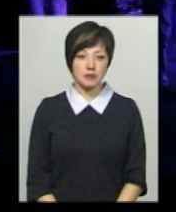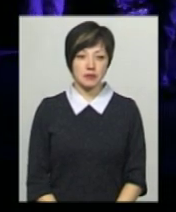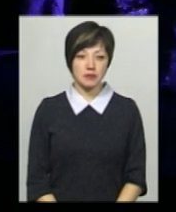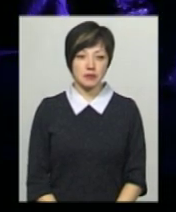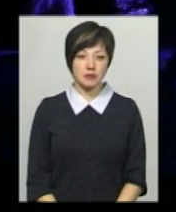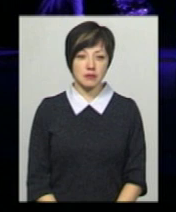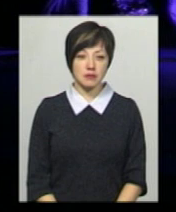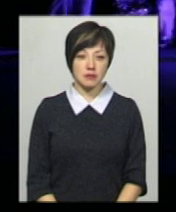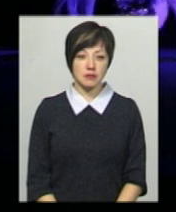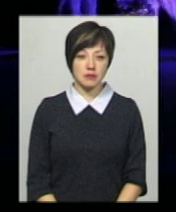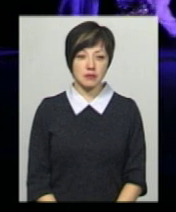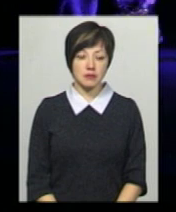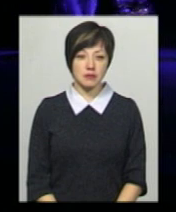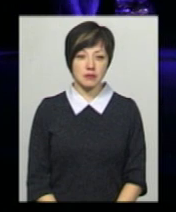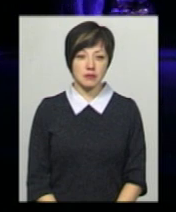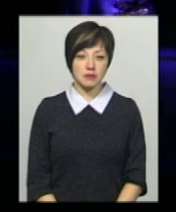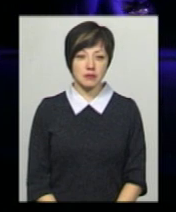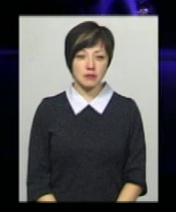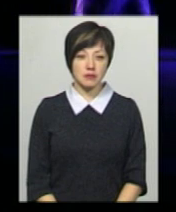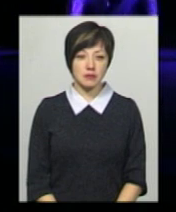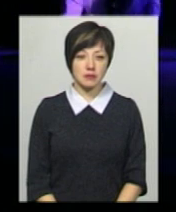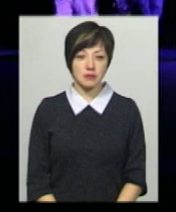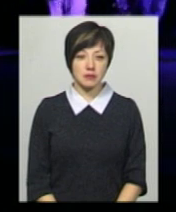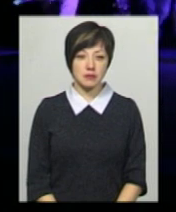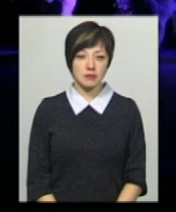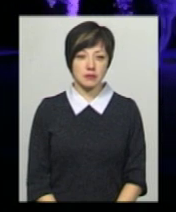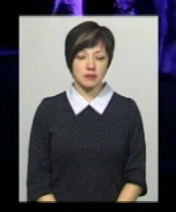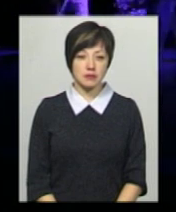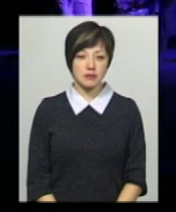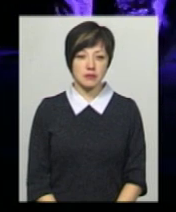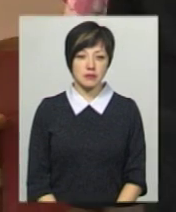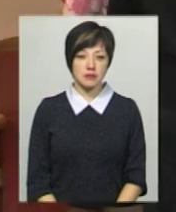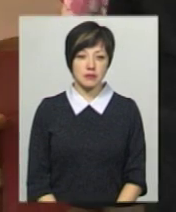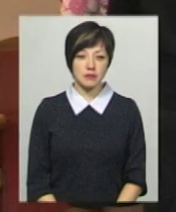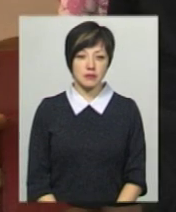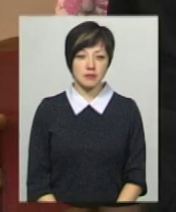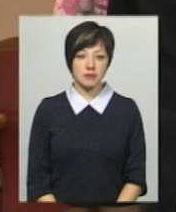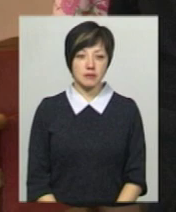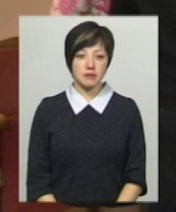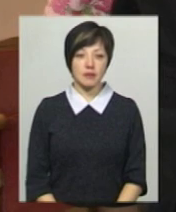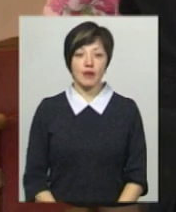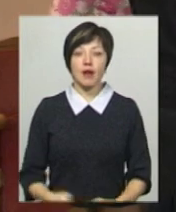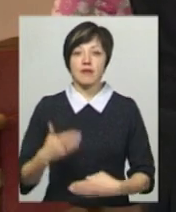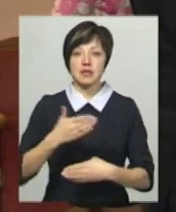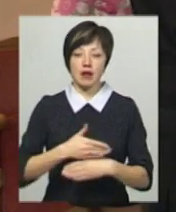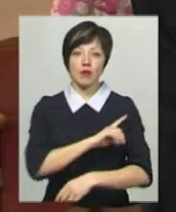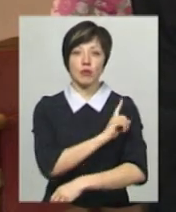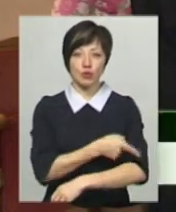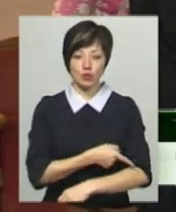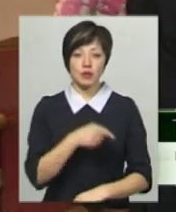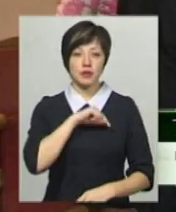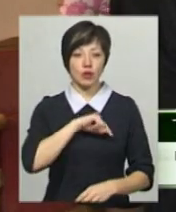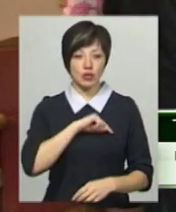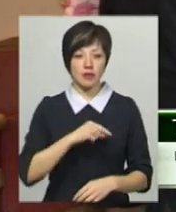В Вистава потужна, вистава